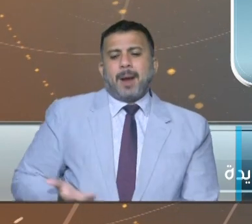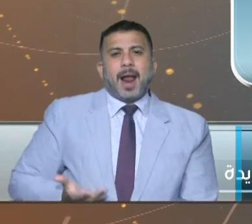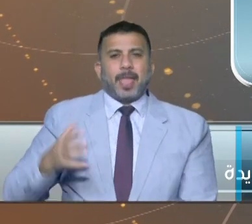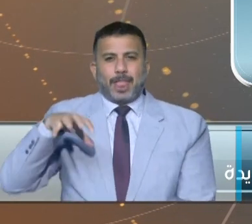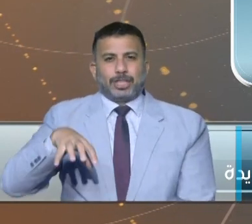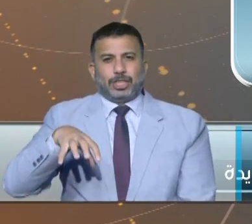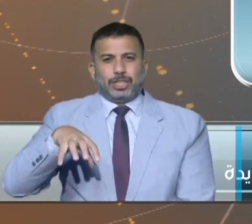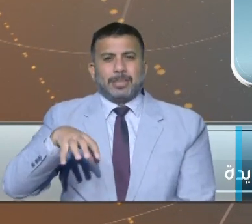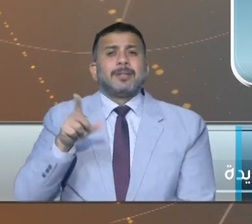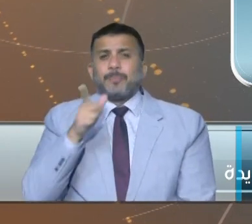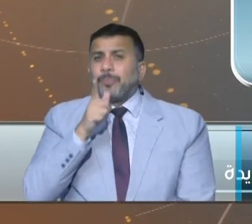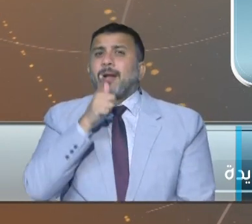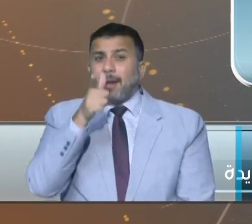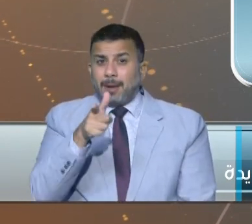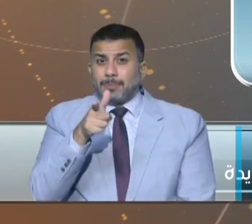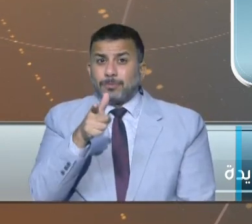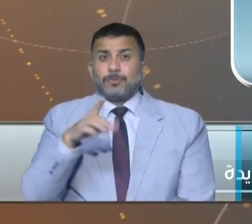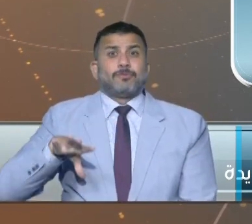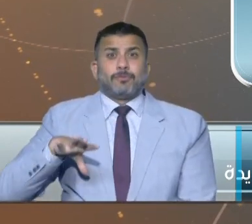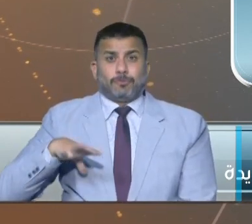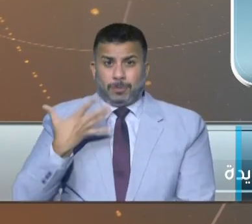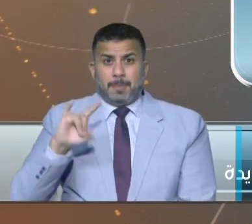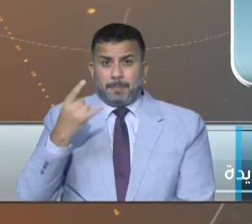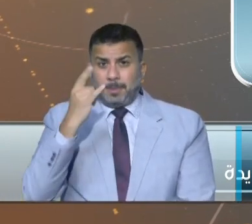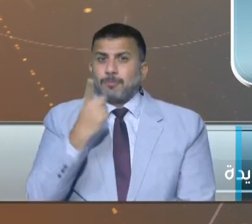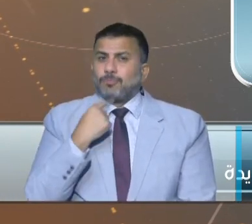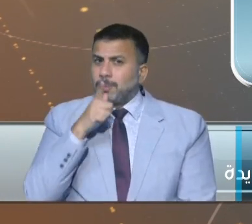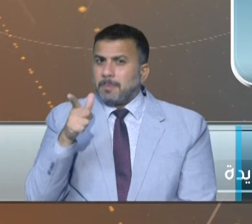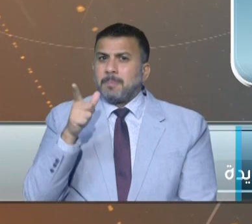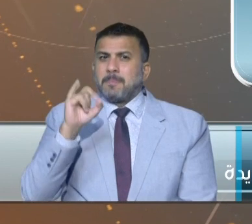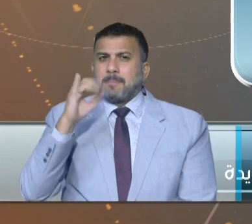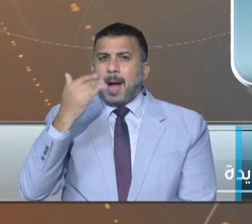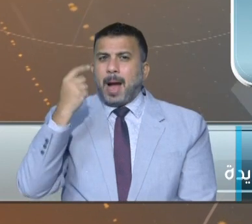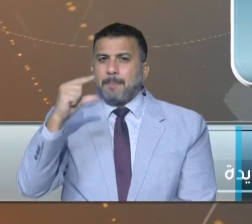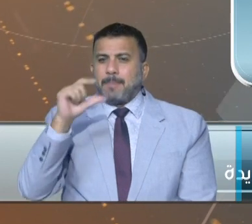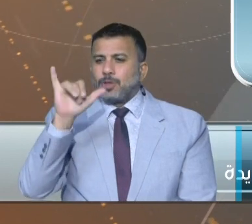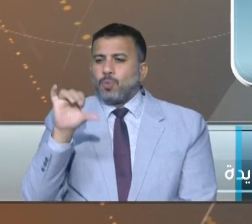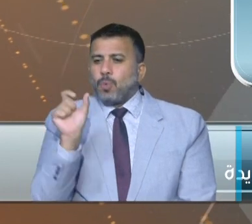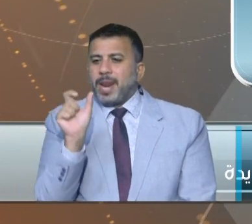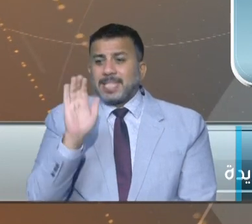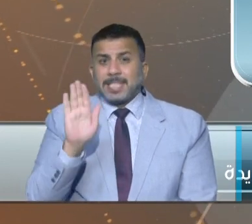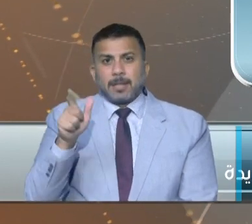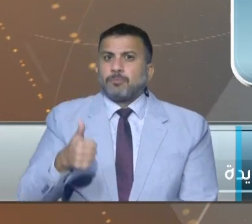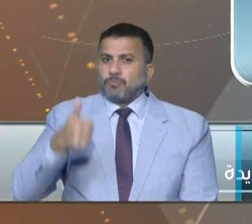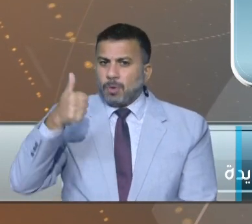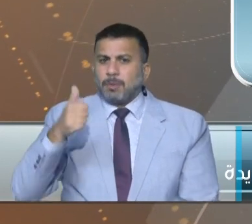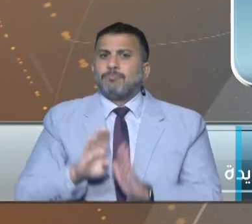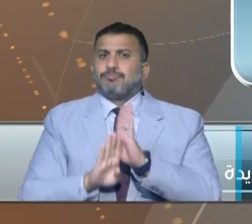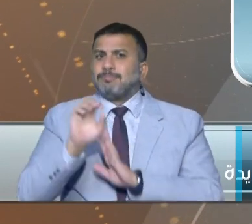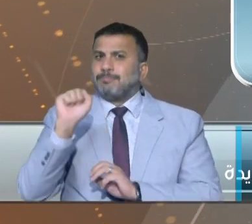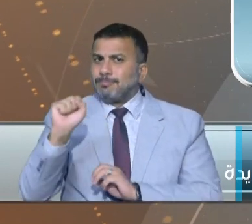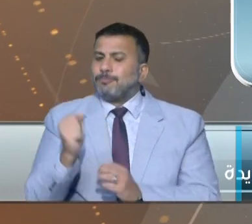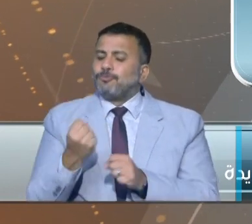بنجلاديش الشعبيه واعرب سموه عن خالص تمنياته لمعالي محمد يونس بالتوفيق والنجاح في